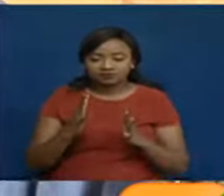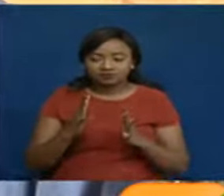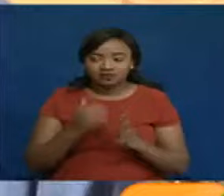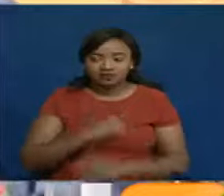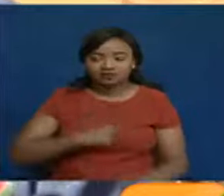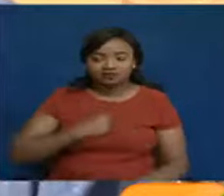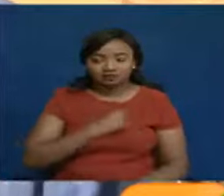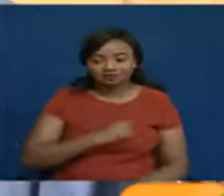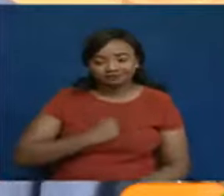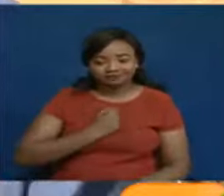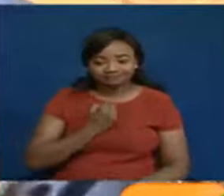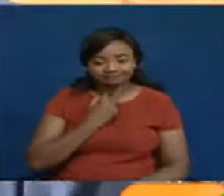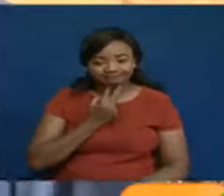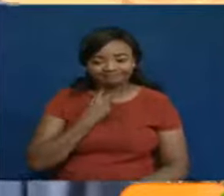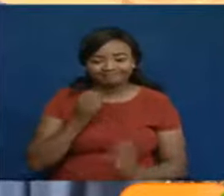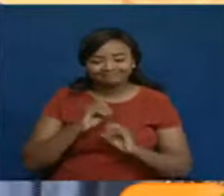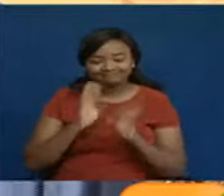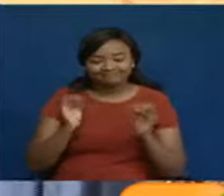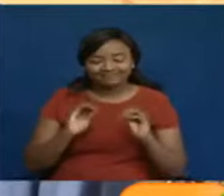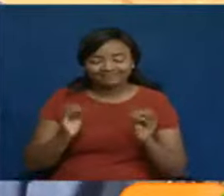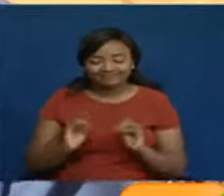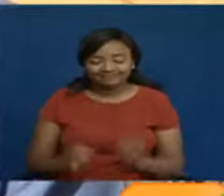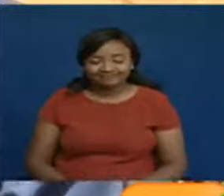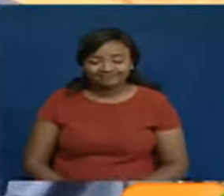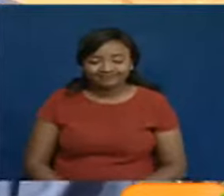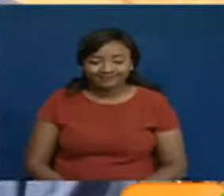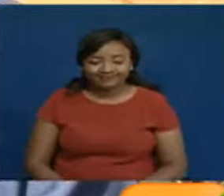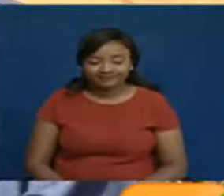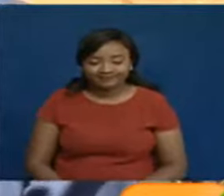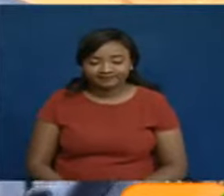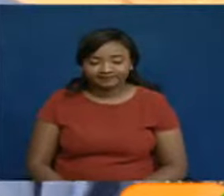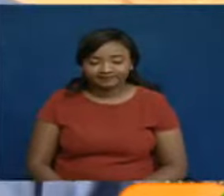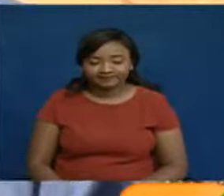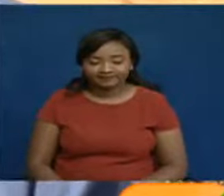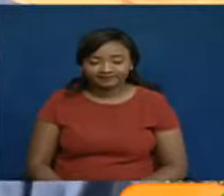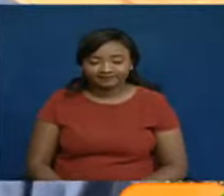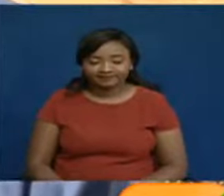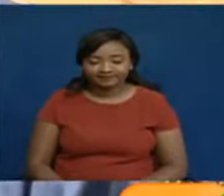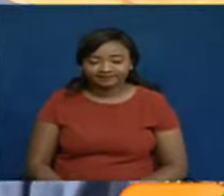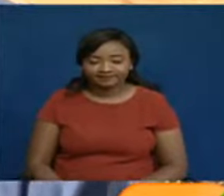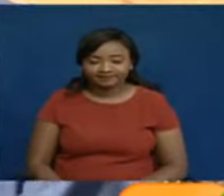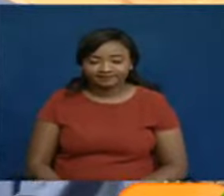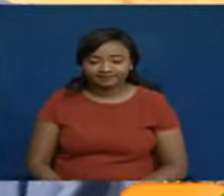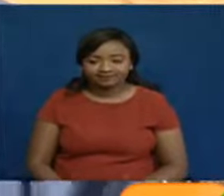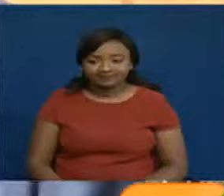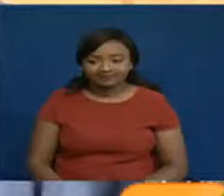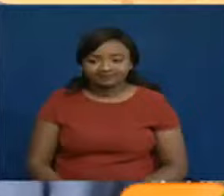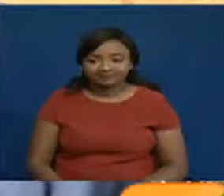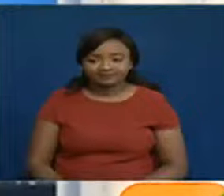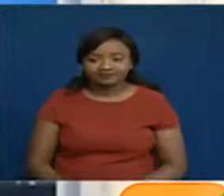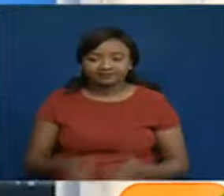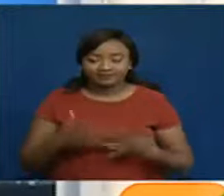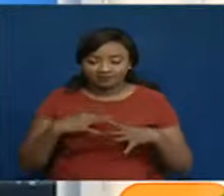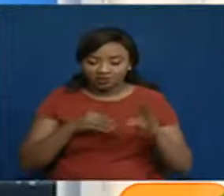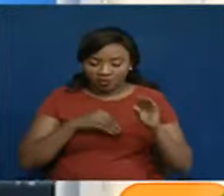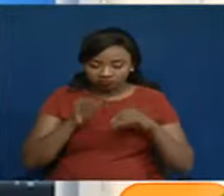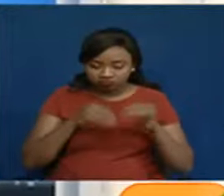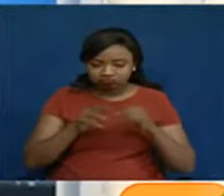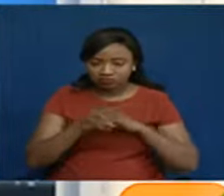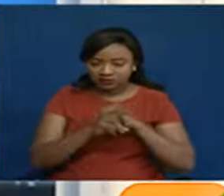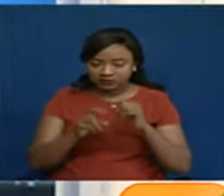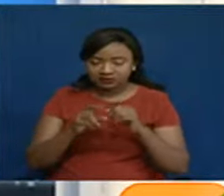saying it is a breach which we are investigating. Oh. That's carrying exploding devices into the examination room. Haya ni